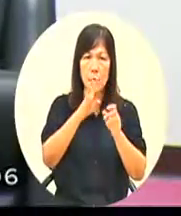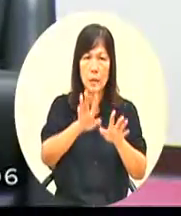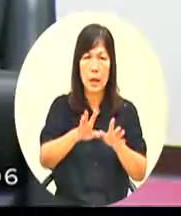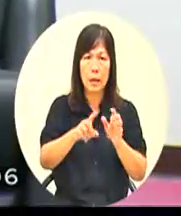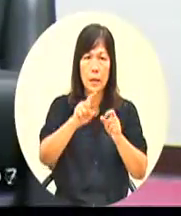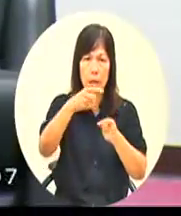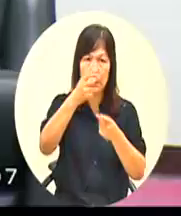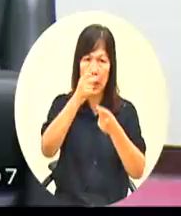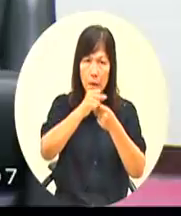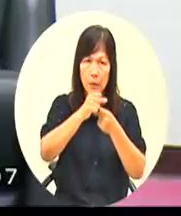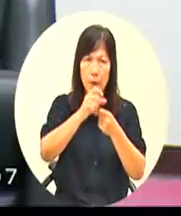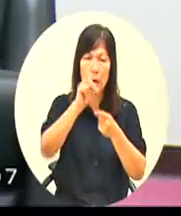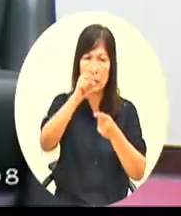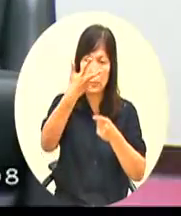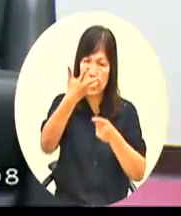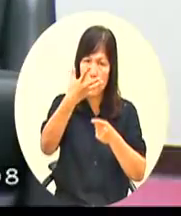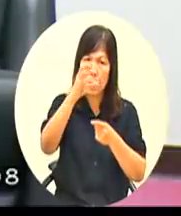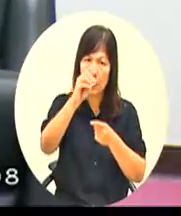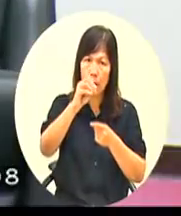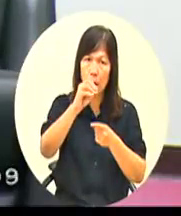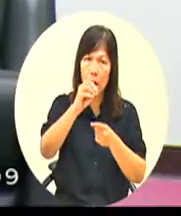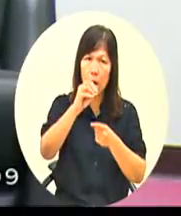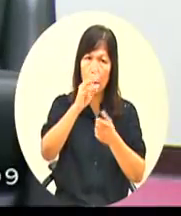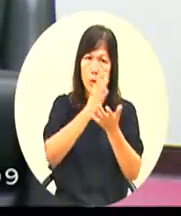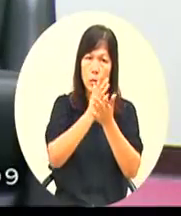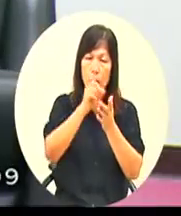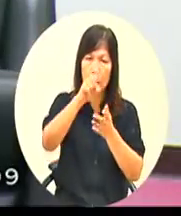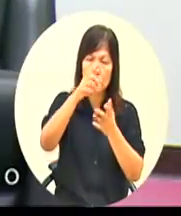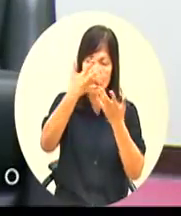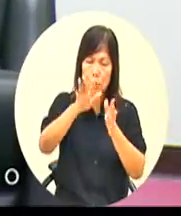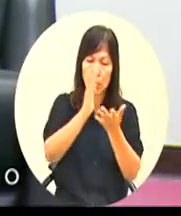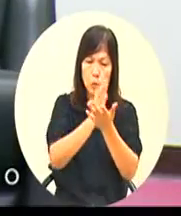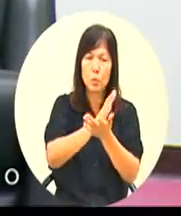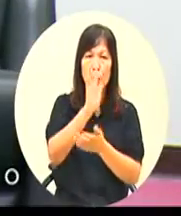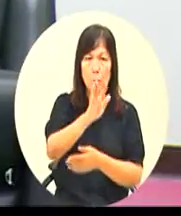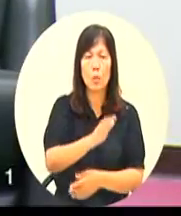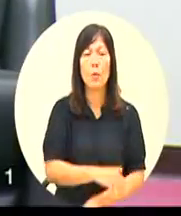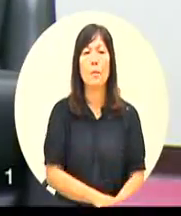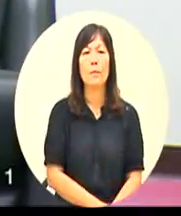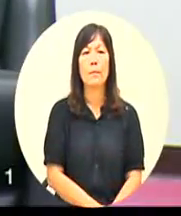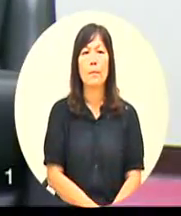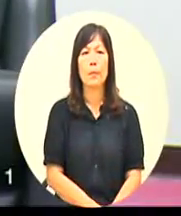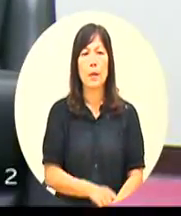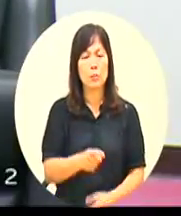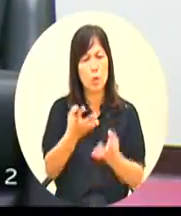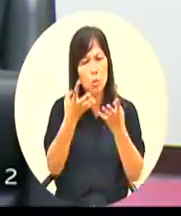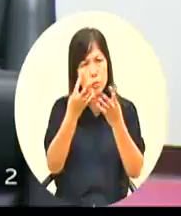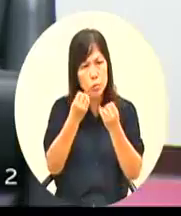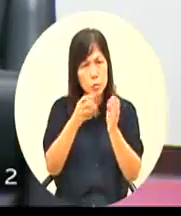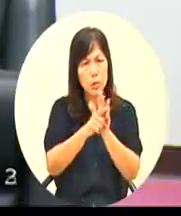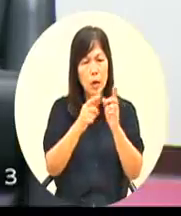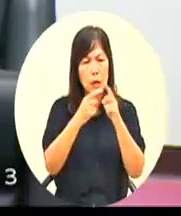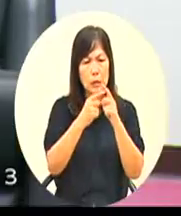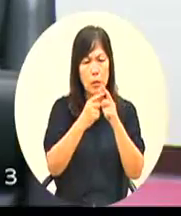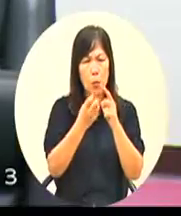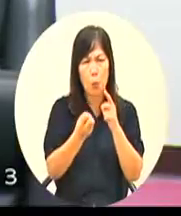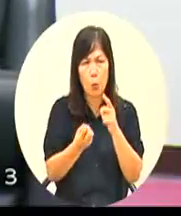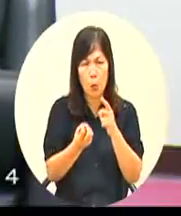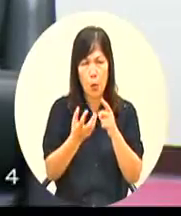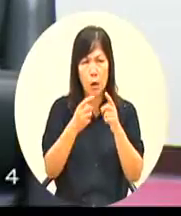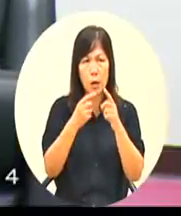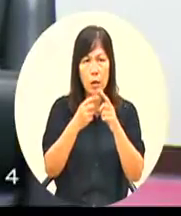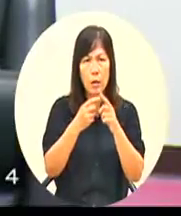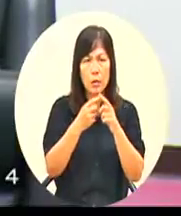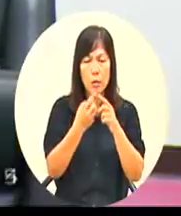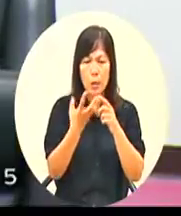在那105年也是18万册，多1900多册。 是， 那这样子的数量，我们人数一直在10几%